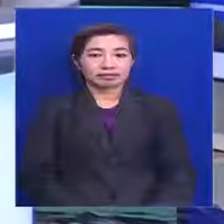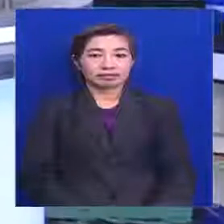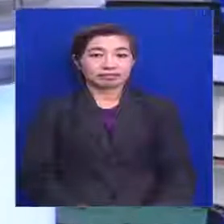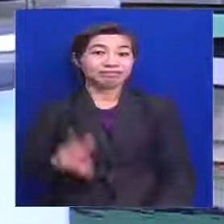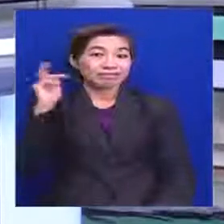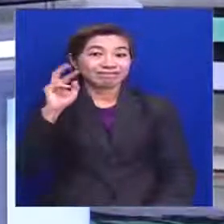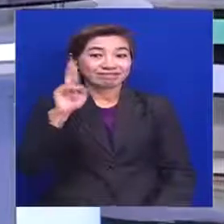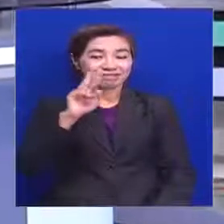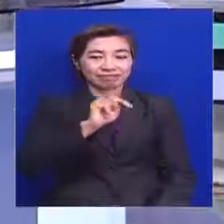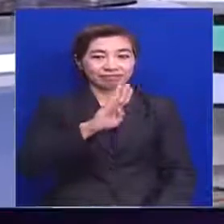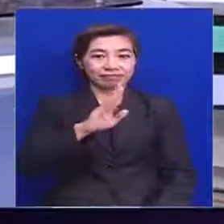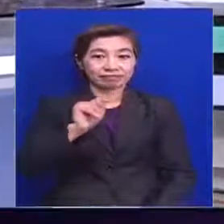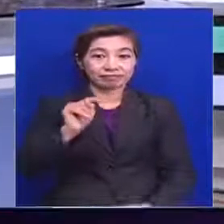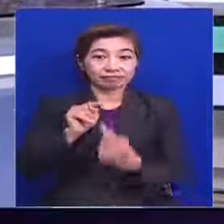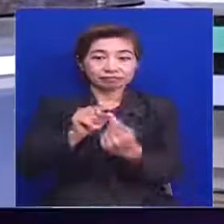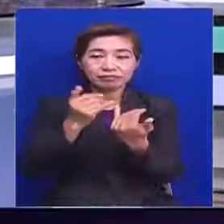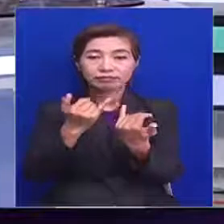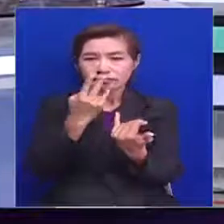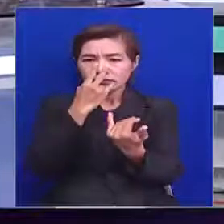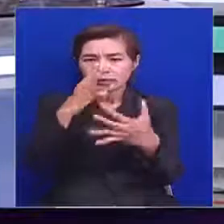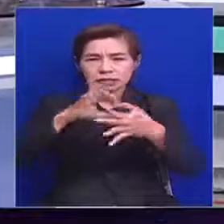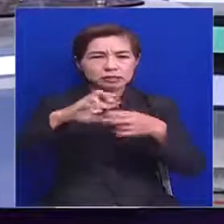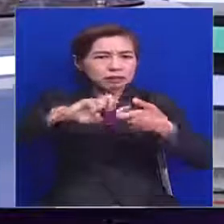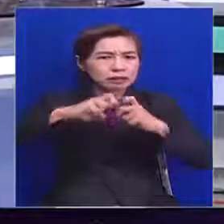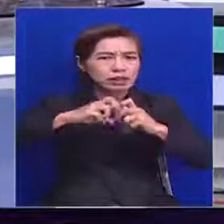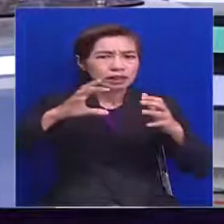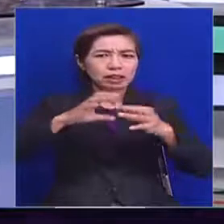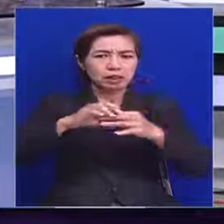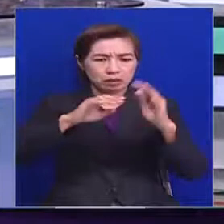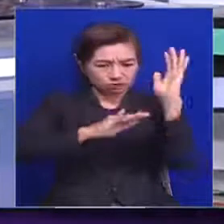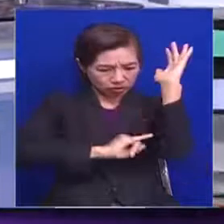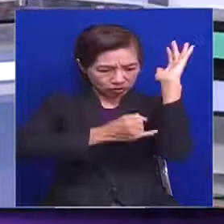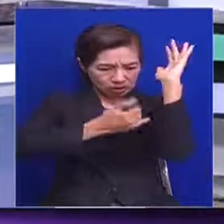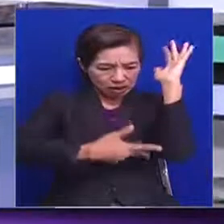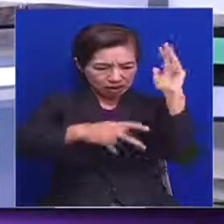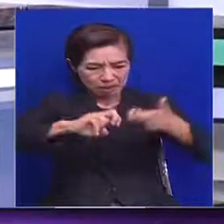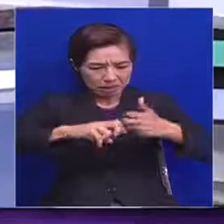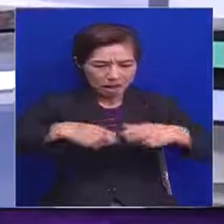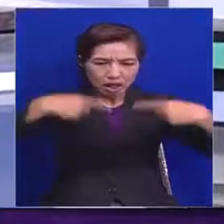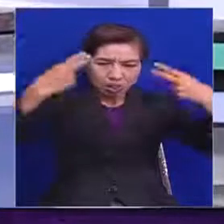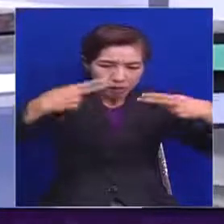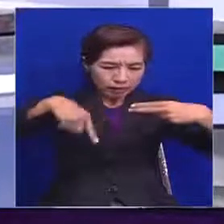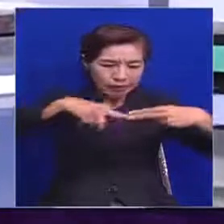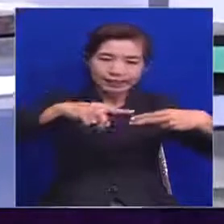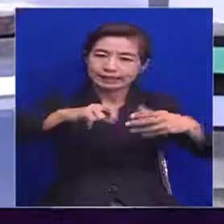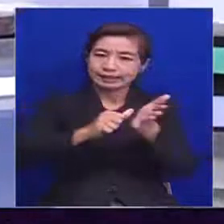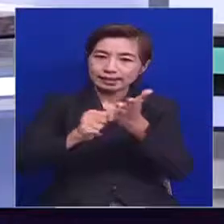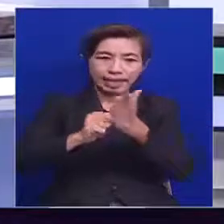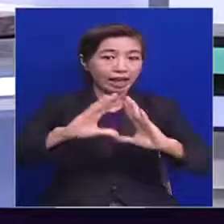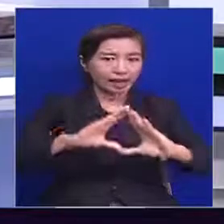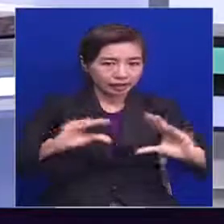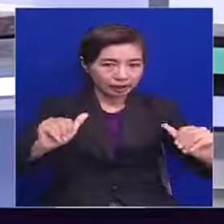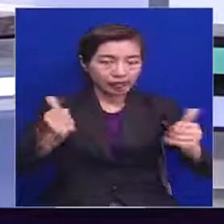มารับชมข่าวเที่ยง NBT กันต่อนะครับช่วงนี้มาดูการแก้ไขปัญหาความไม่สงบในชายแดนภาคใต้นะครับโดยการปลูกฝังให้จุดเริ่มต้นของสังคม